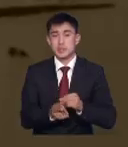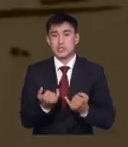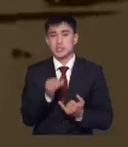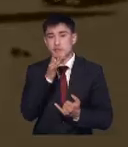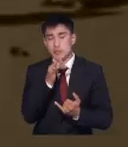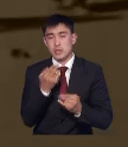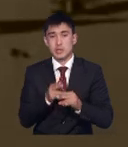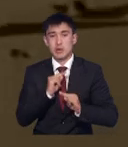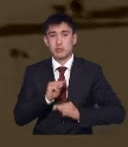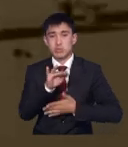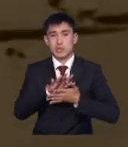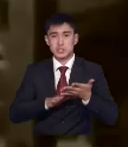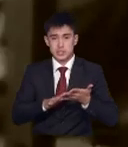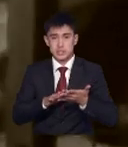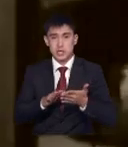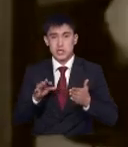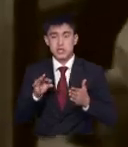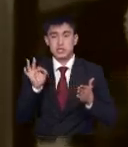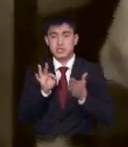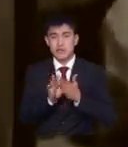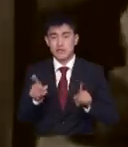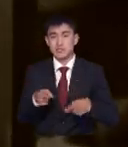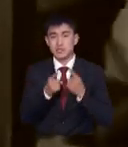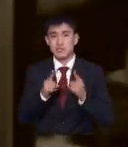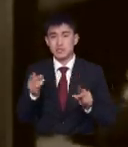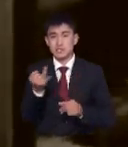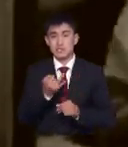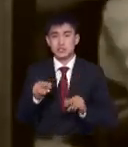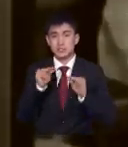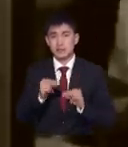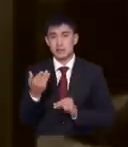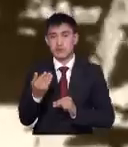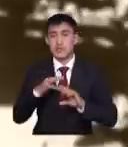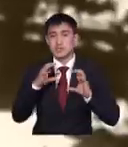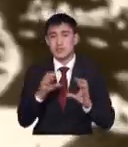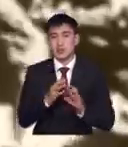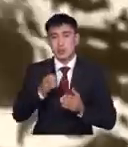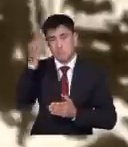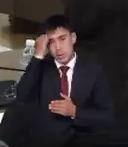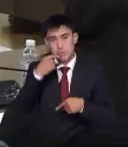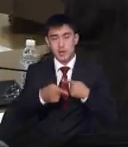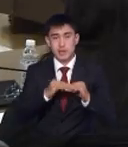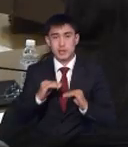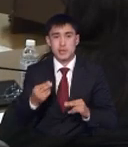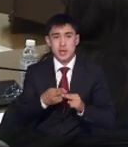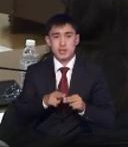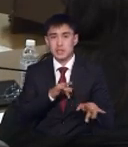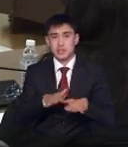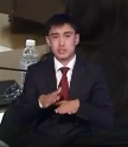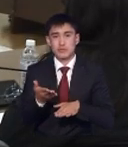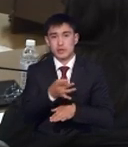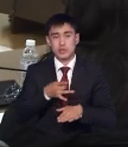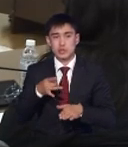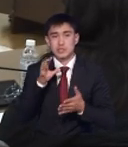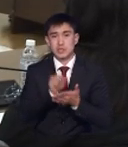настоящее время данная работа продолжается, и ее целью является восстановление исторической справедливости и сохранение памяти поколений. Этой деятельностью в нашем